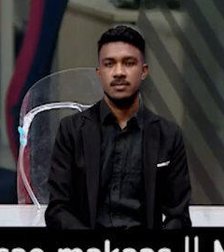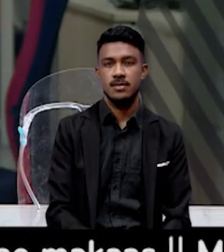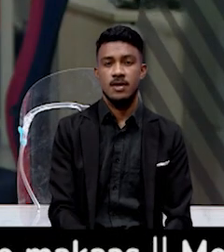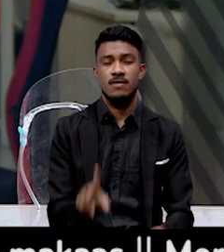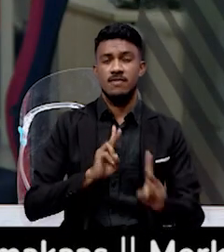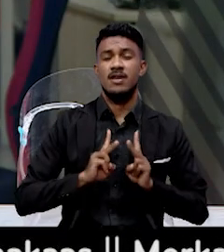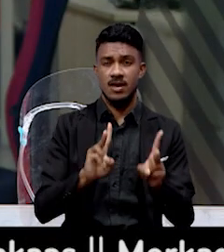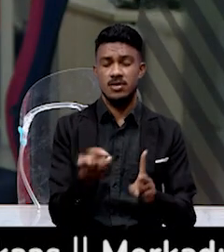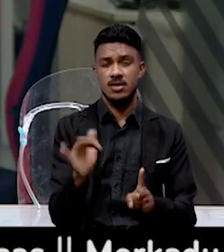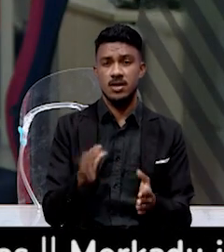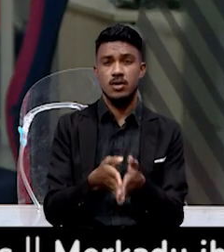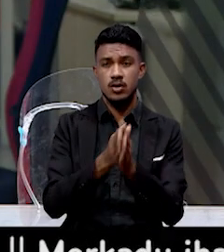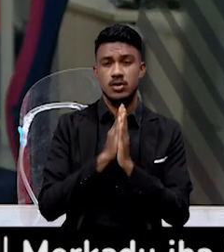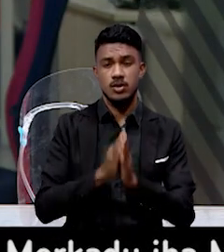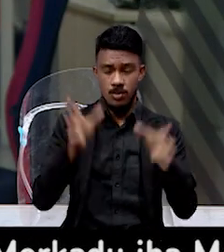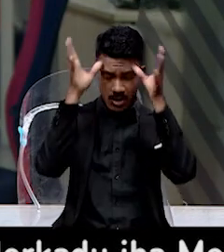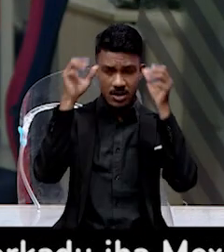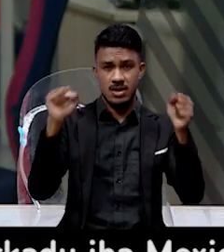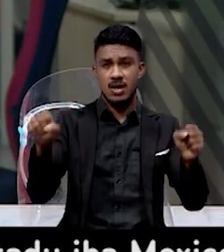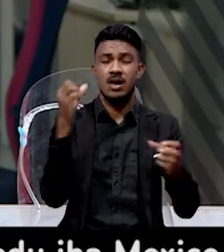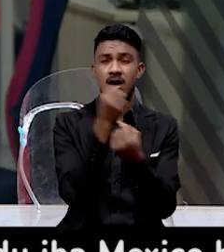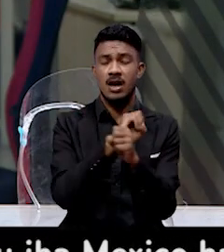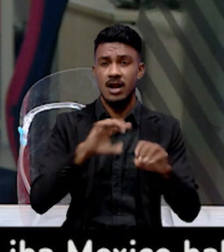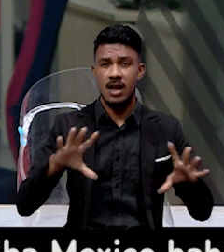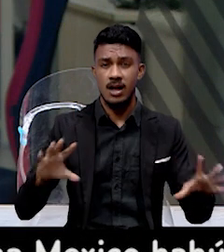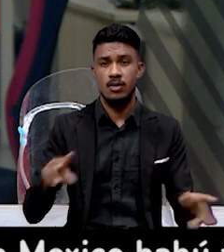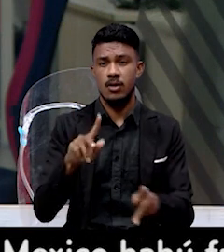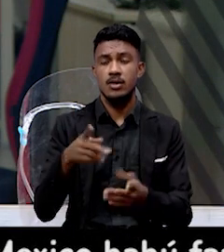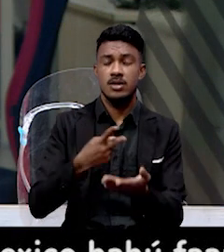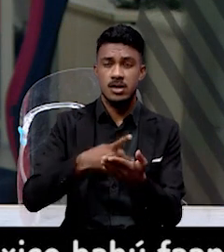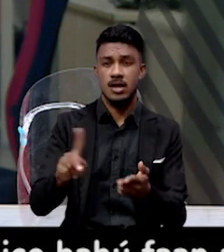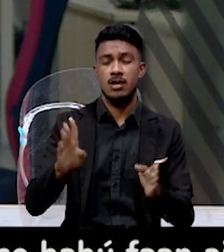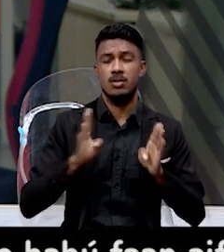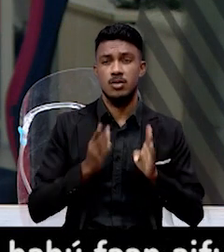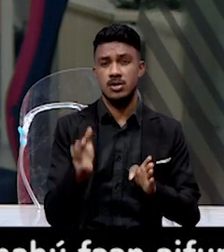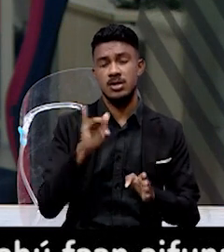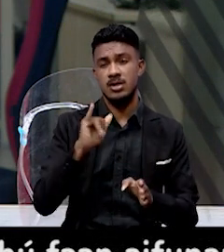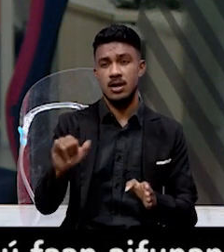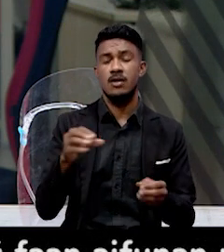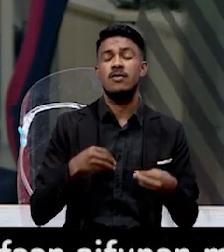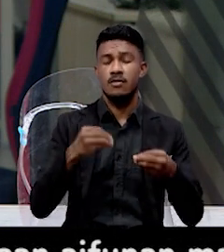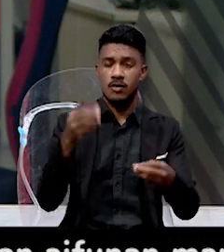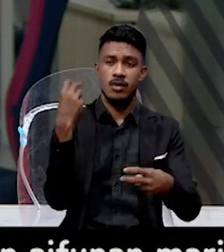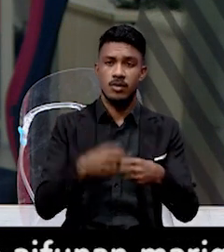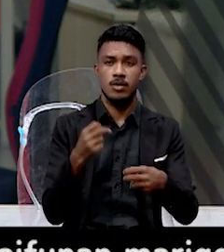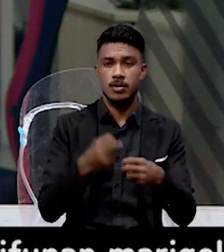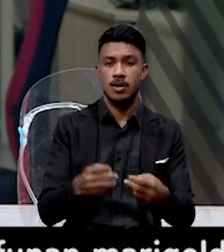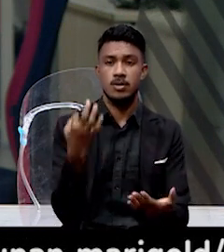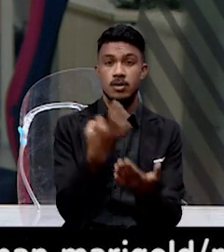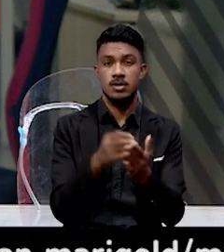veterano sira husu presidente republika halakong lei pensão vitalícia tamba foi impacto ba osang estado.